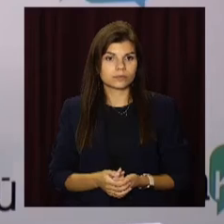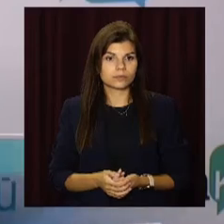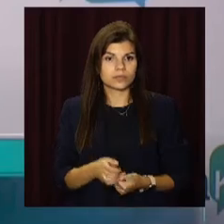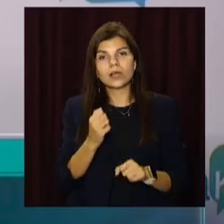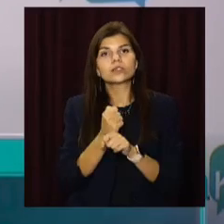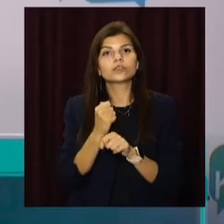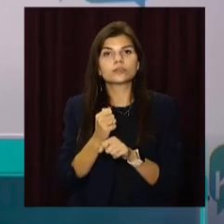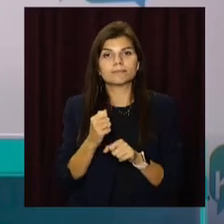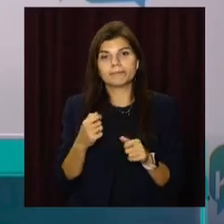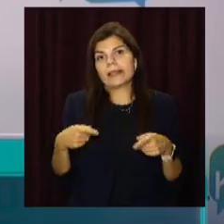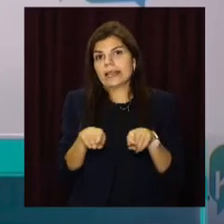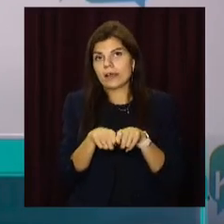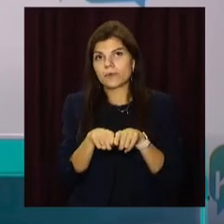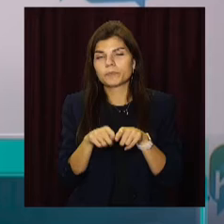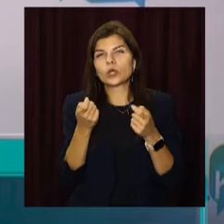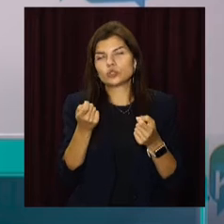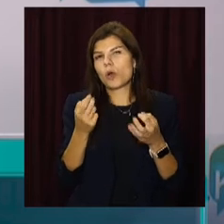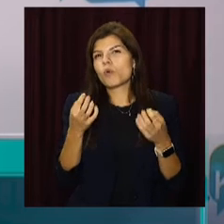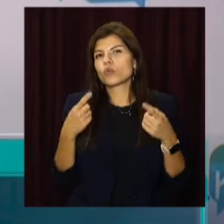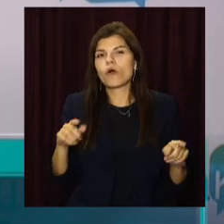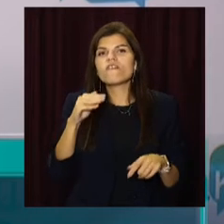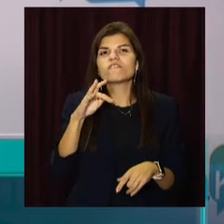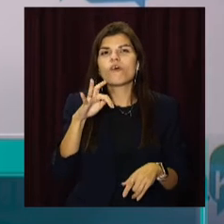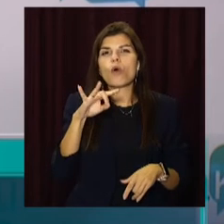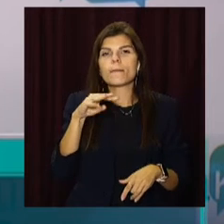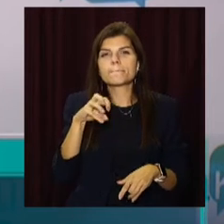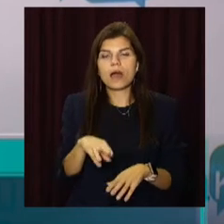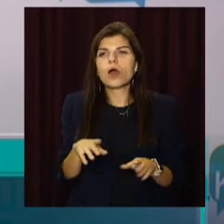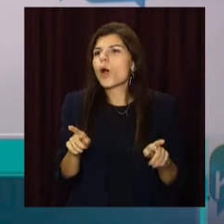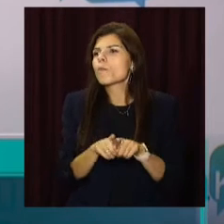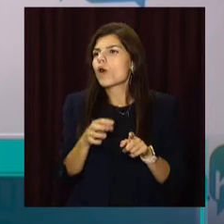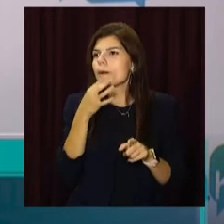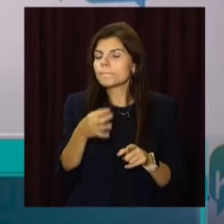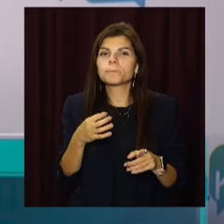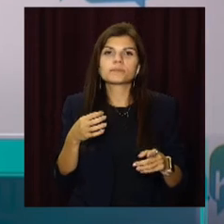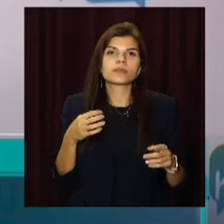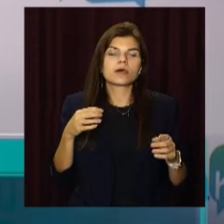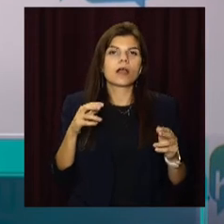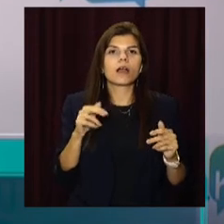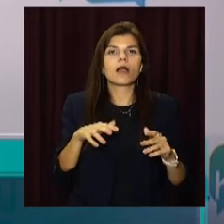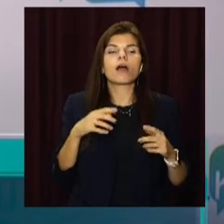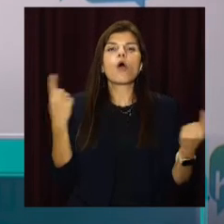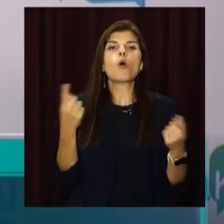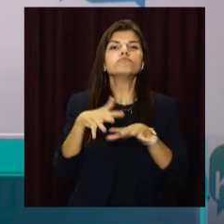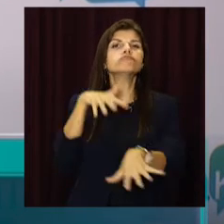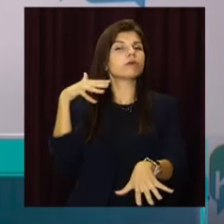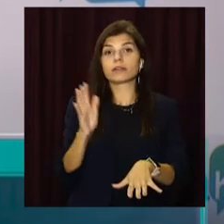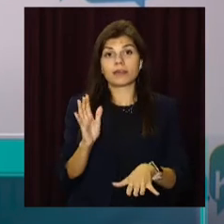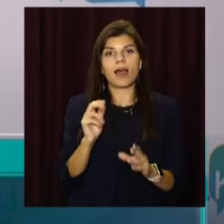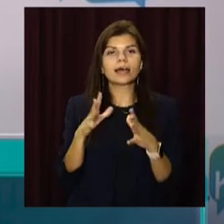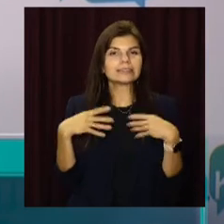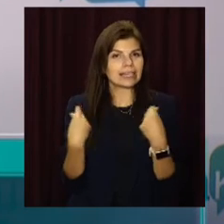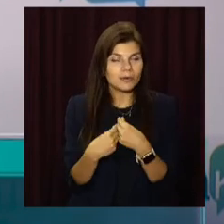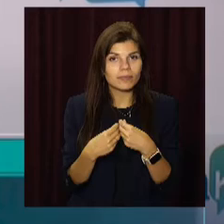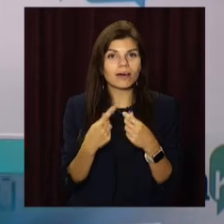Зробили формат трішки по-іншому, більш такий сімейний. Звузили площу, де ми збиралися, це